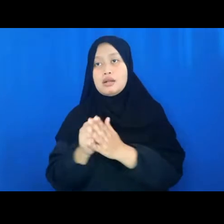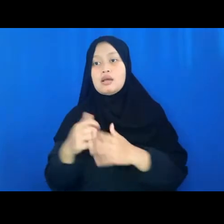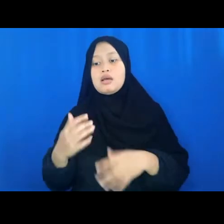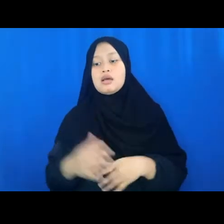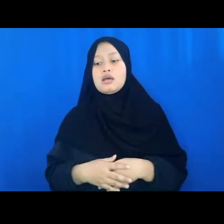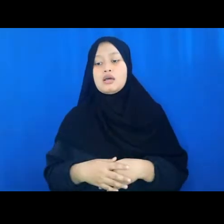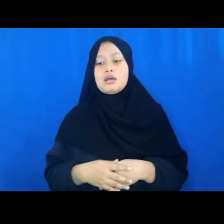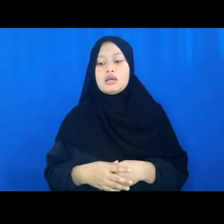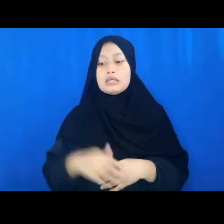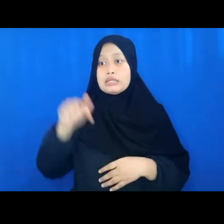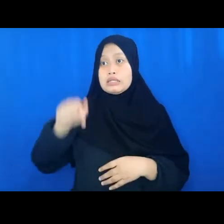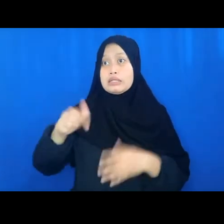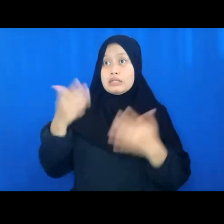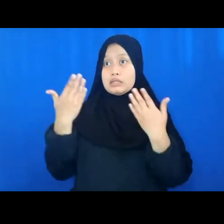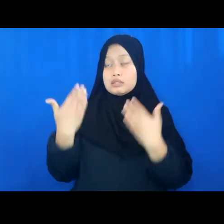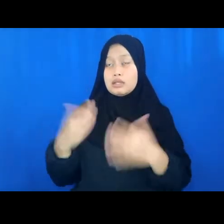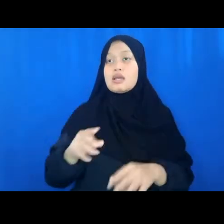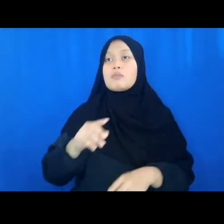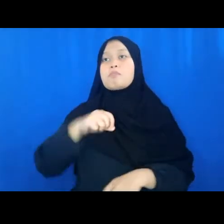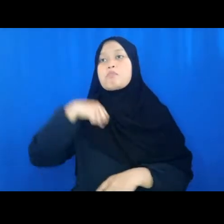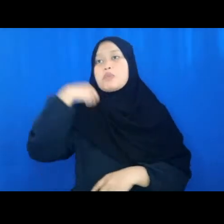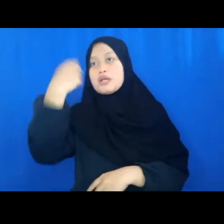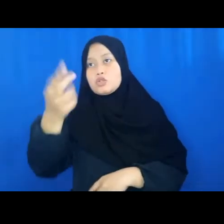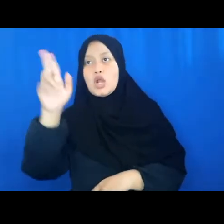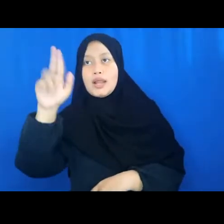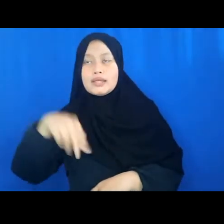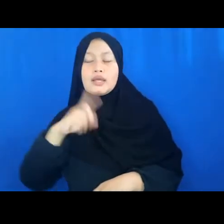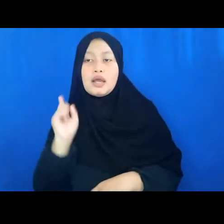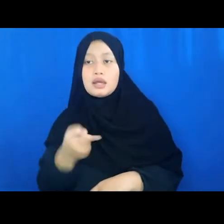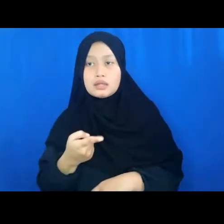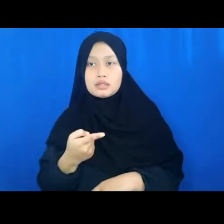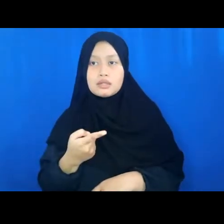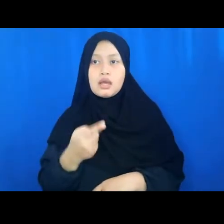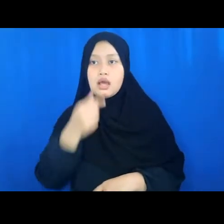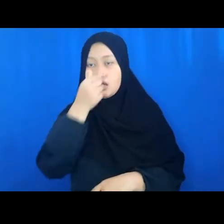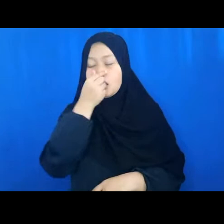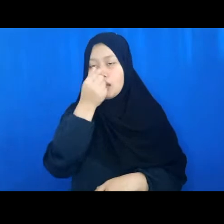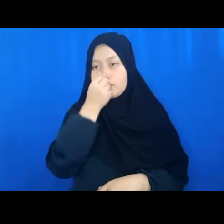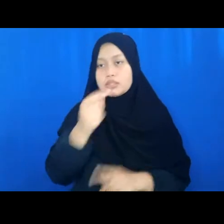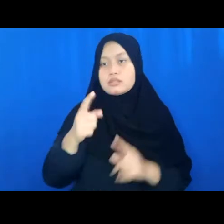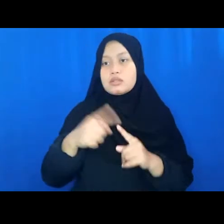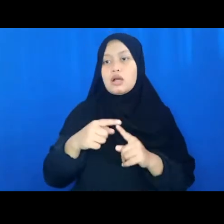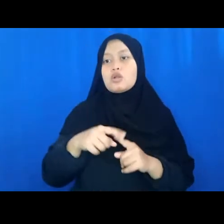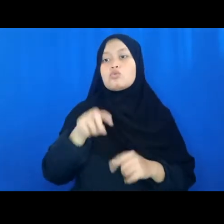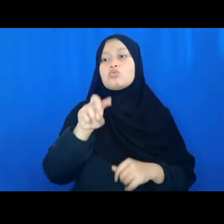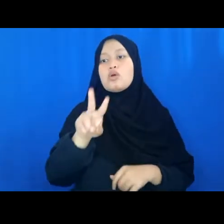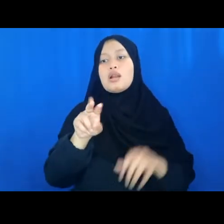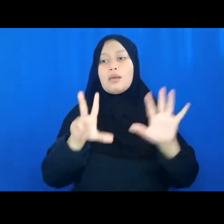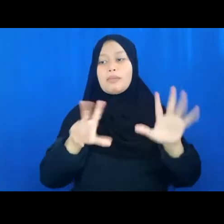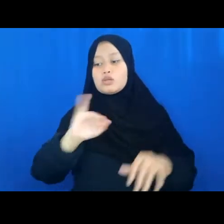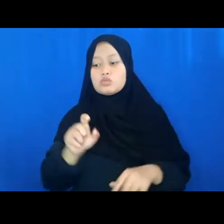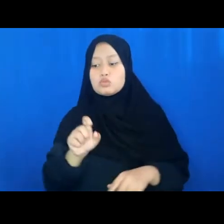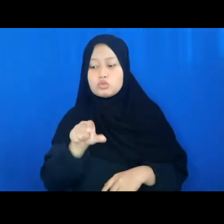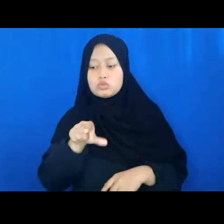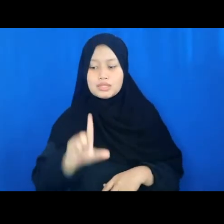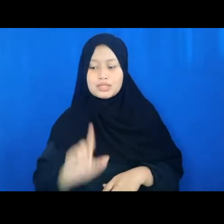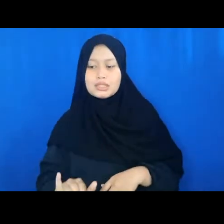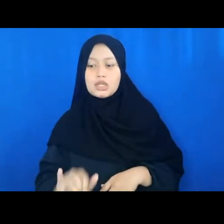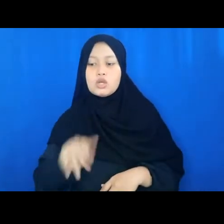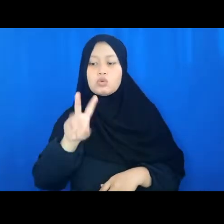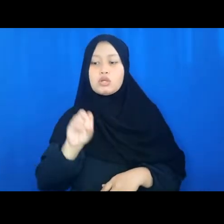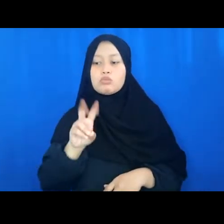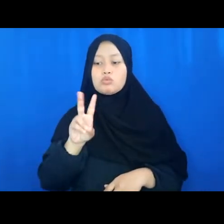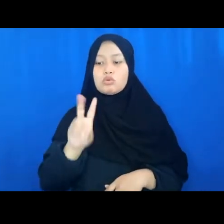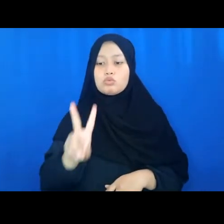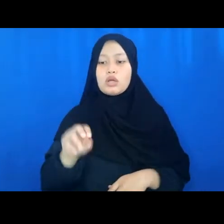section ini akan diselenggarakan pada esok hari atau Kamis tanggal 27 lip 2022 dengan